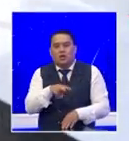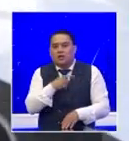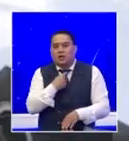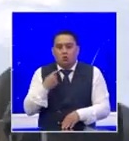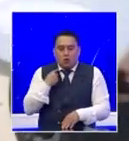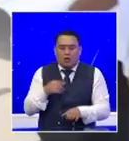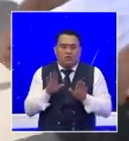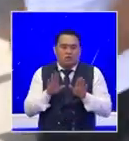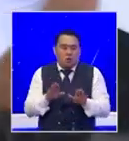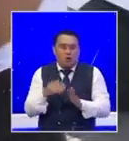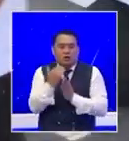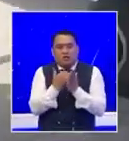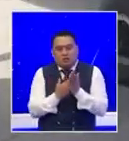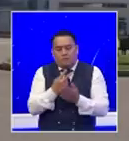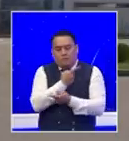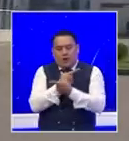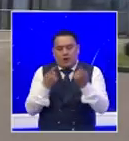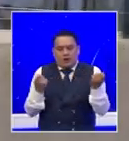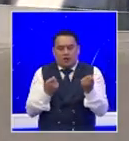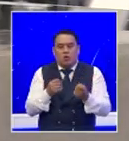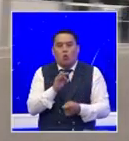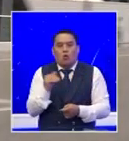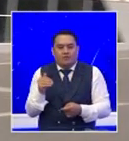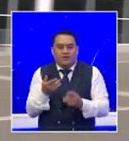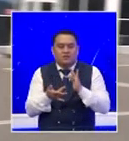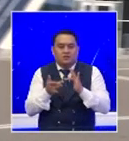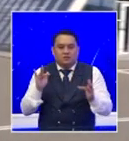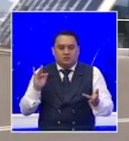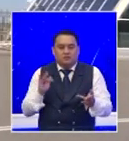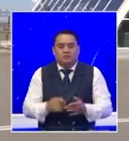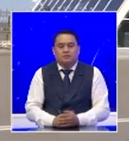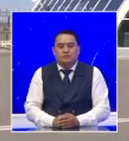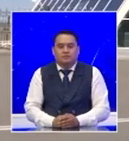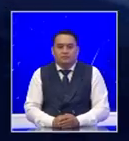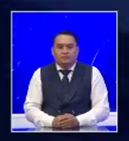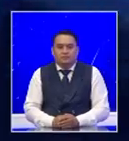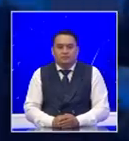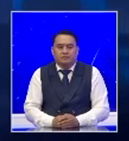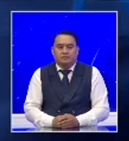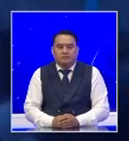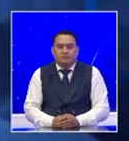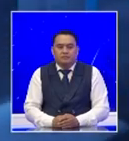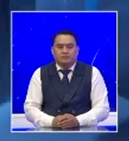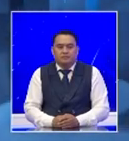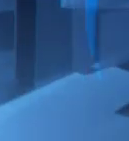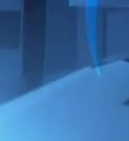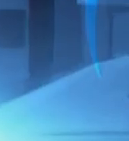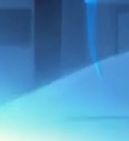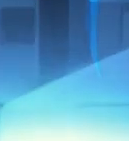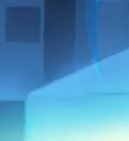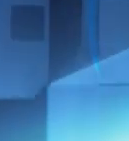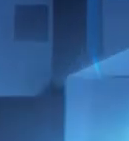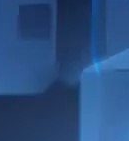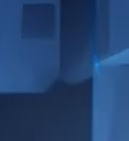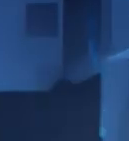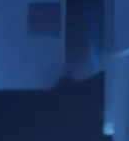Талдыкургана. Расписание рейсов опубликовано на официальных ресурсах авиакомпании ЖТСУ. Азат Жумаханов, Кайрат Кастурганов,